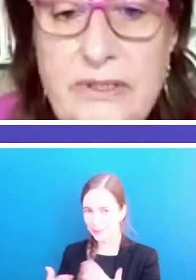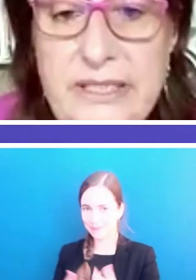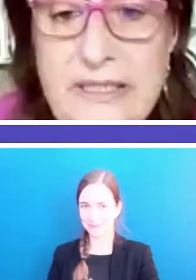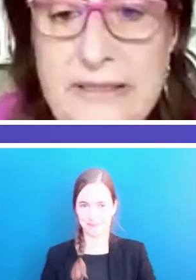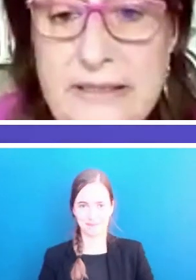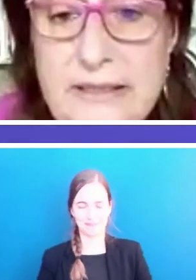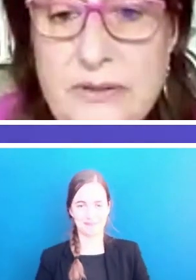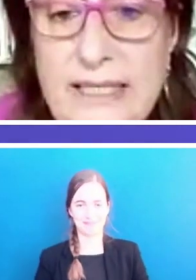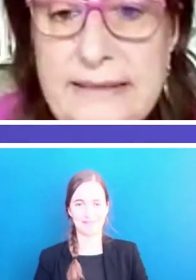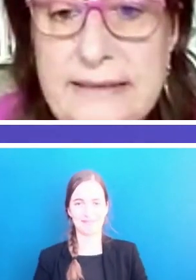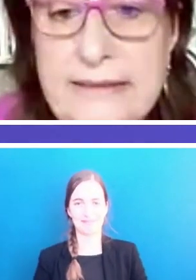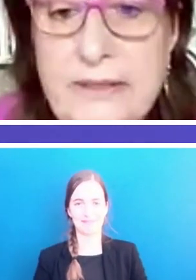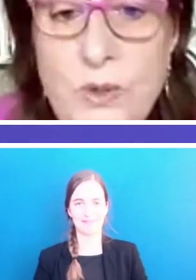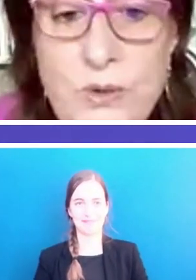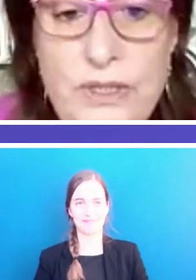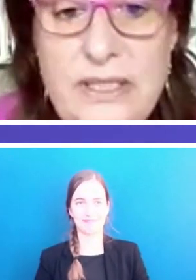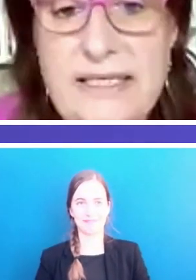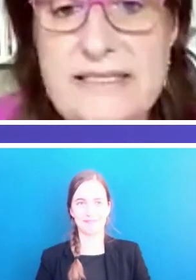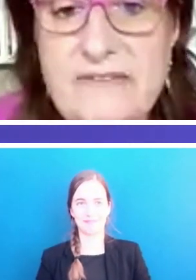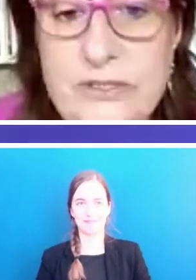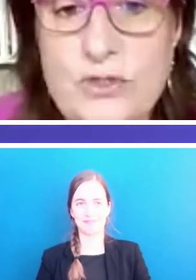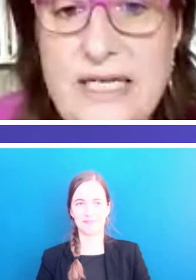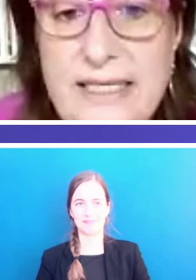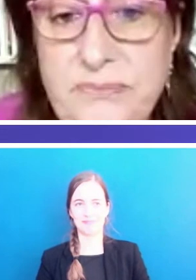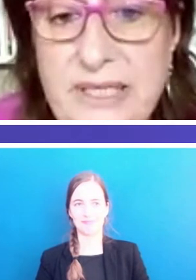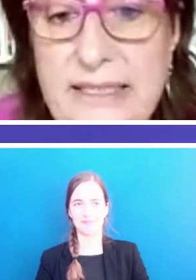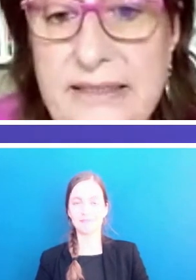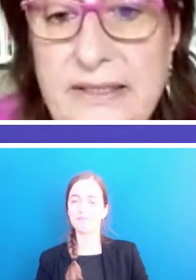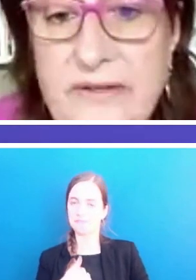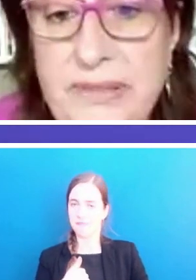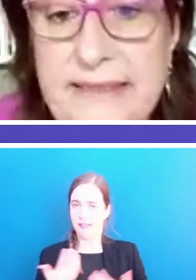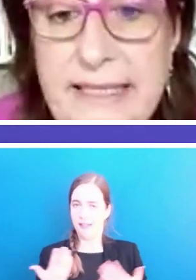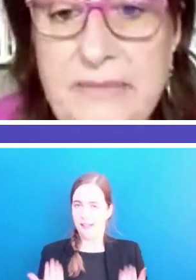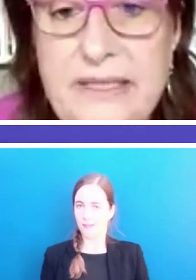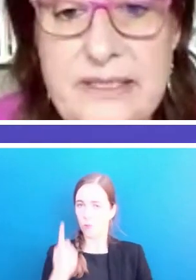لدينا سؤال عام للجميع سأقرأه.